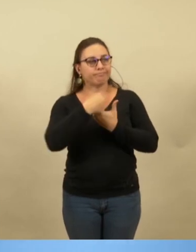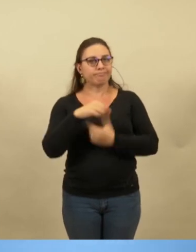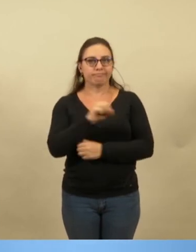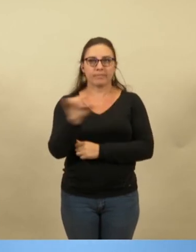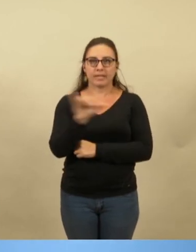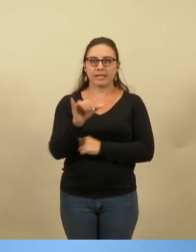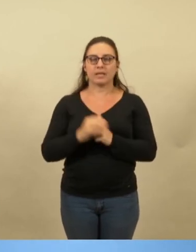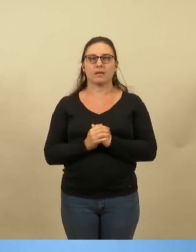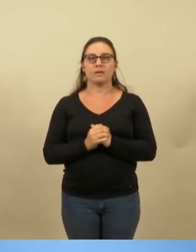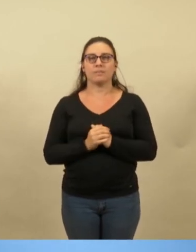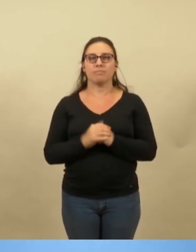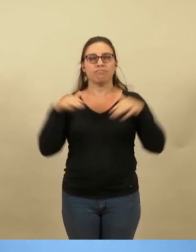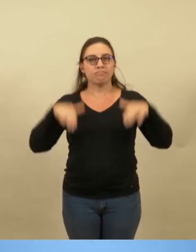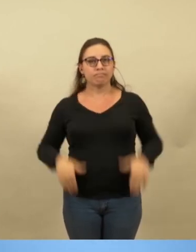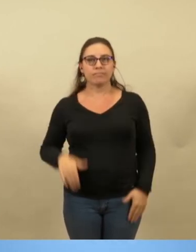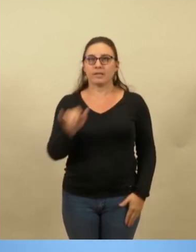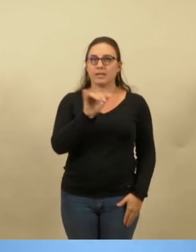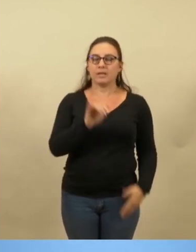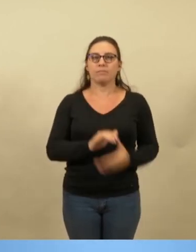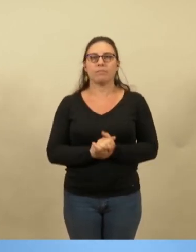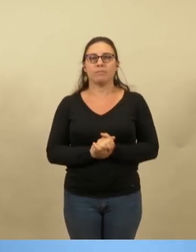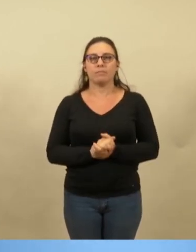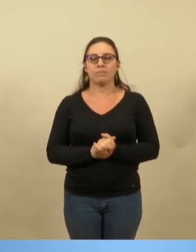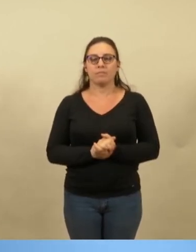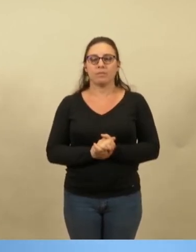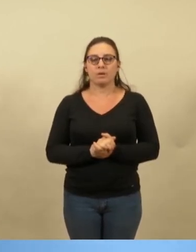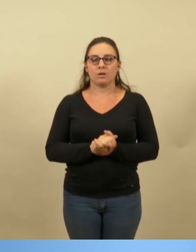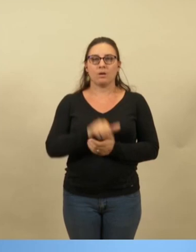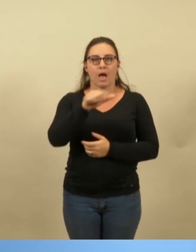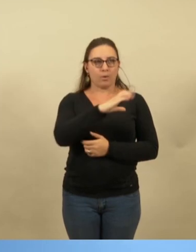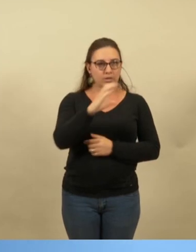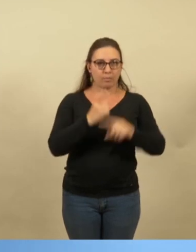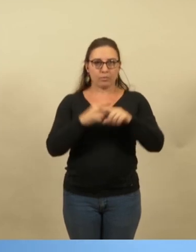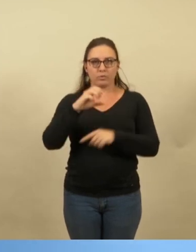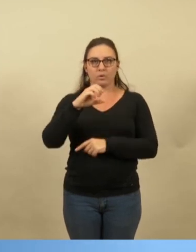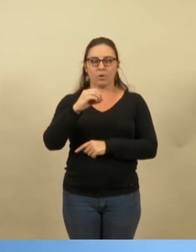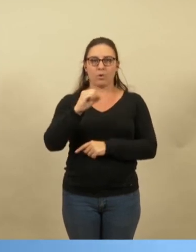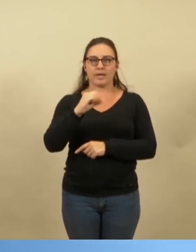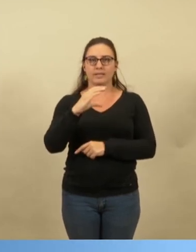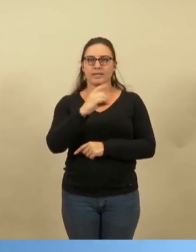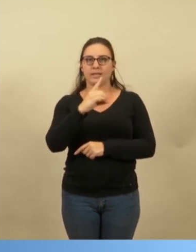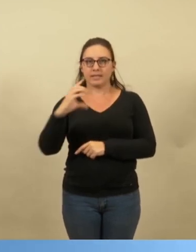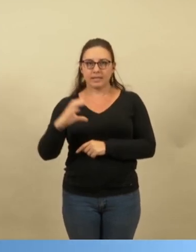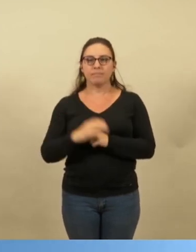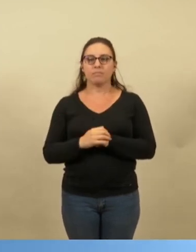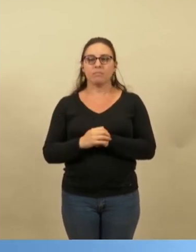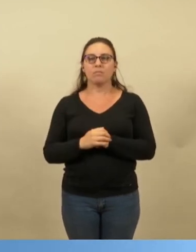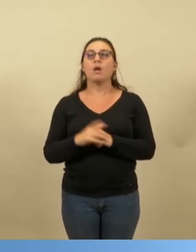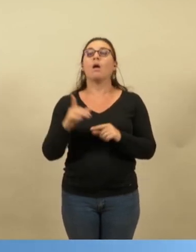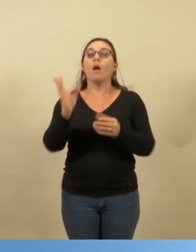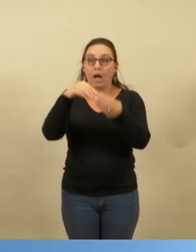vote qui s'abstient AEC et au scddc qui est